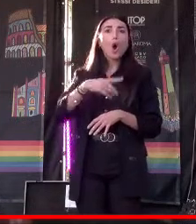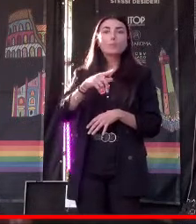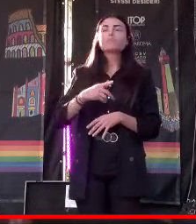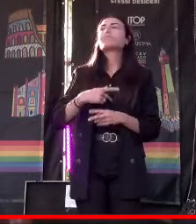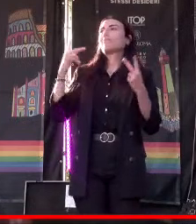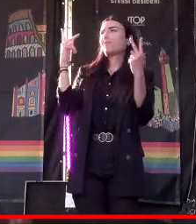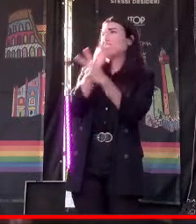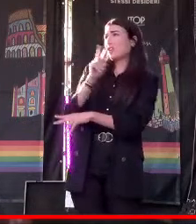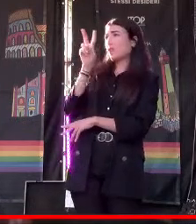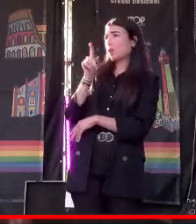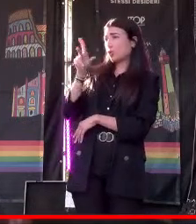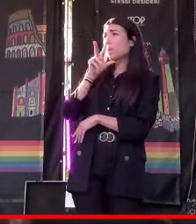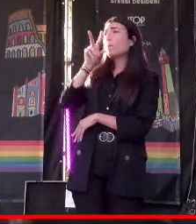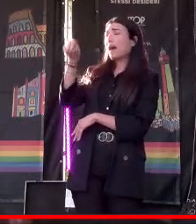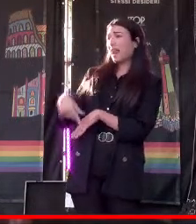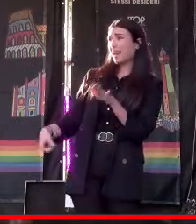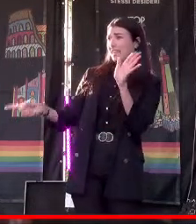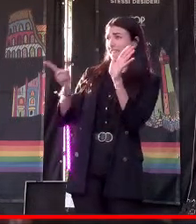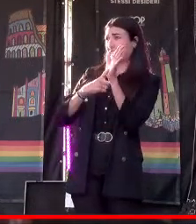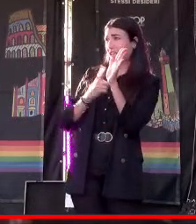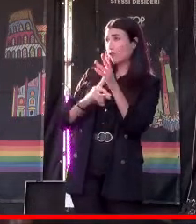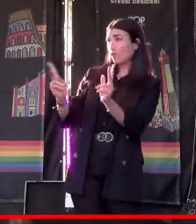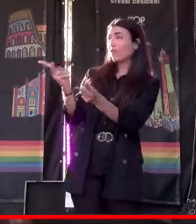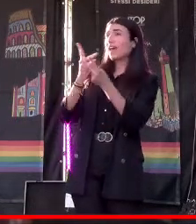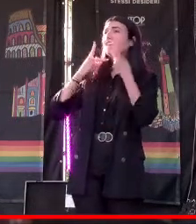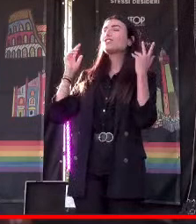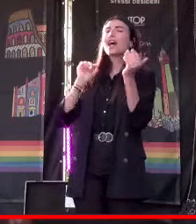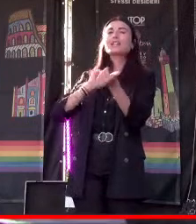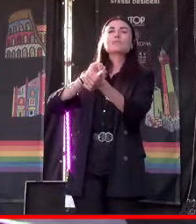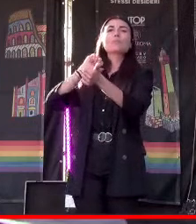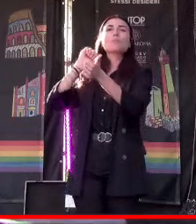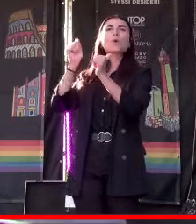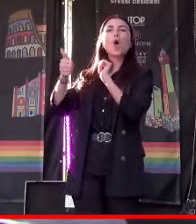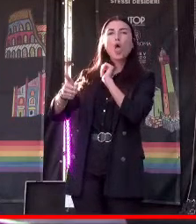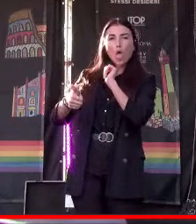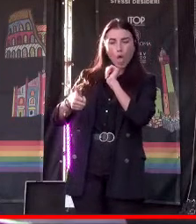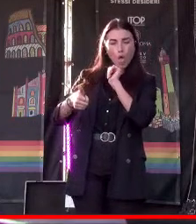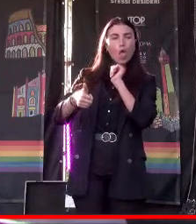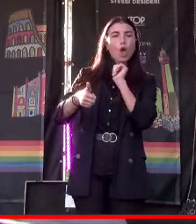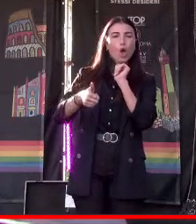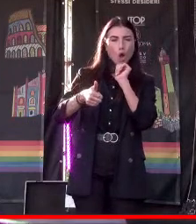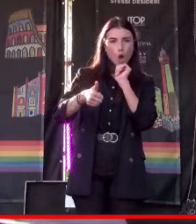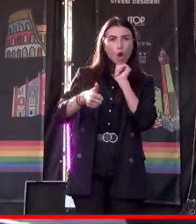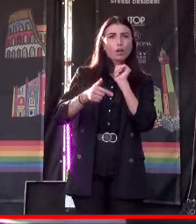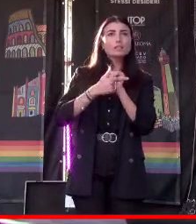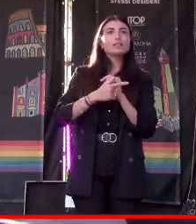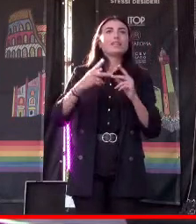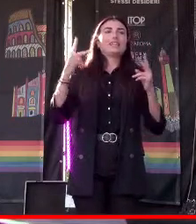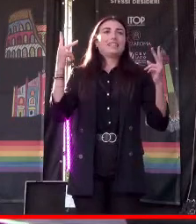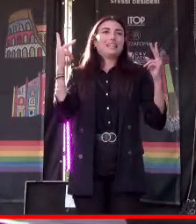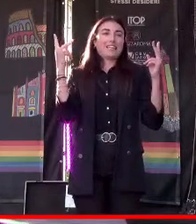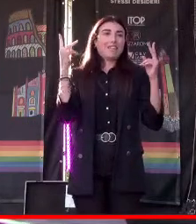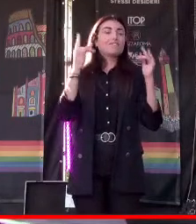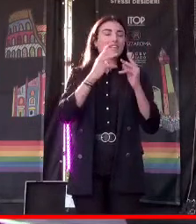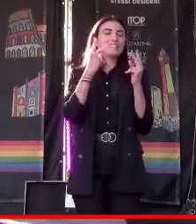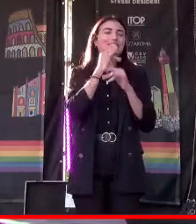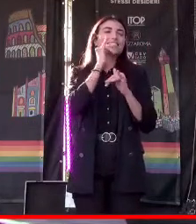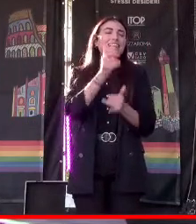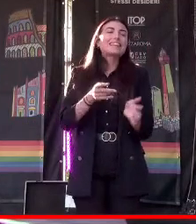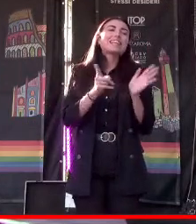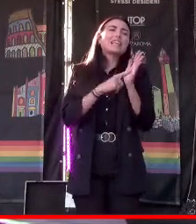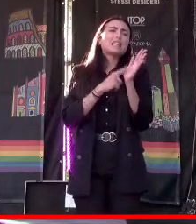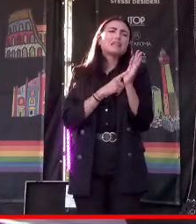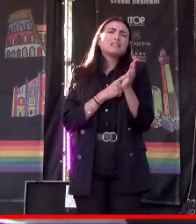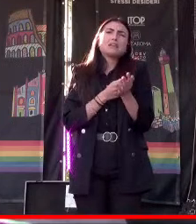altri, che siano di diritti, al diritto alla felicità, allo sport, di diritti che sono veramente cose, insomma, parlo spesso di